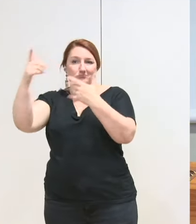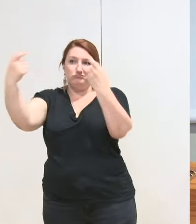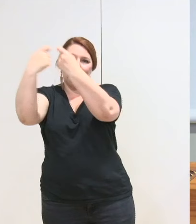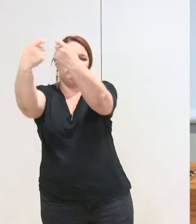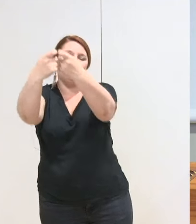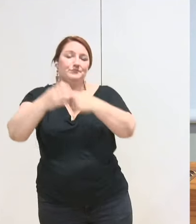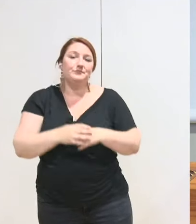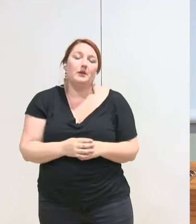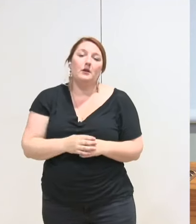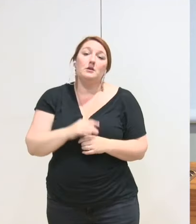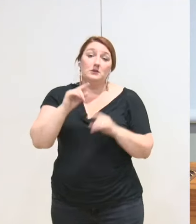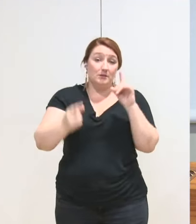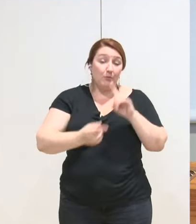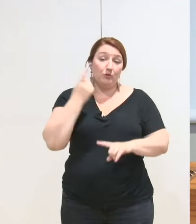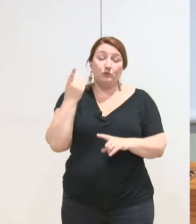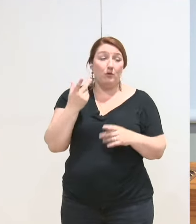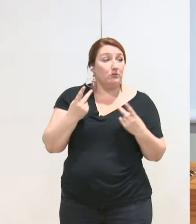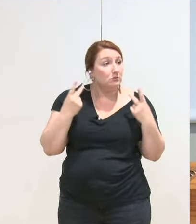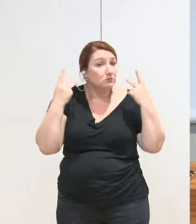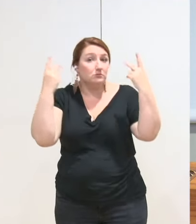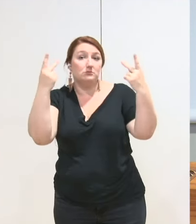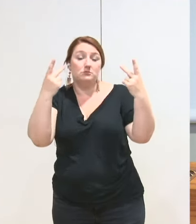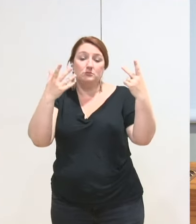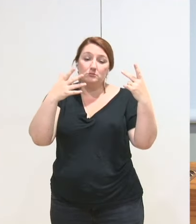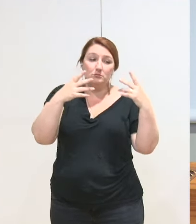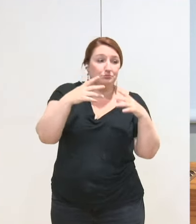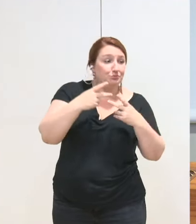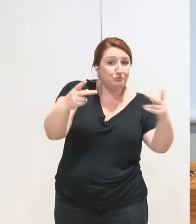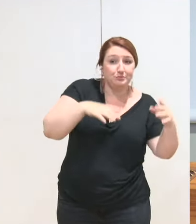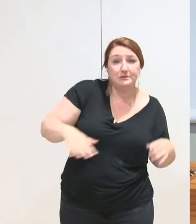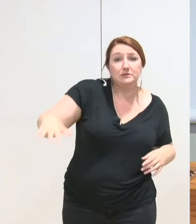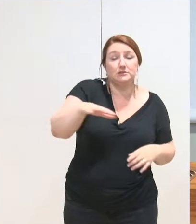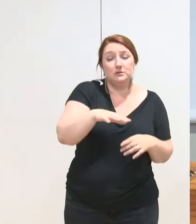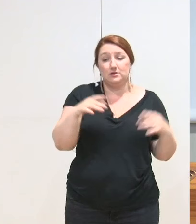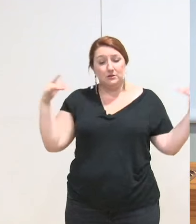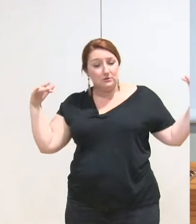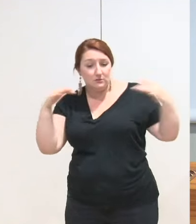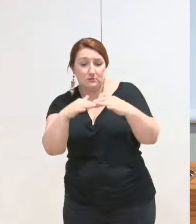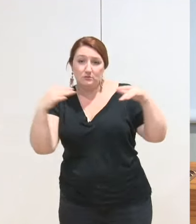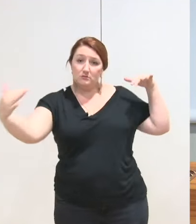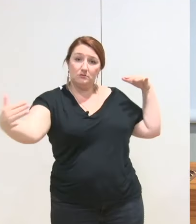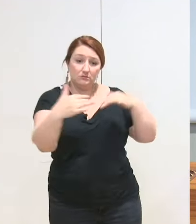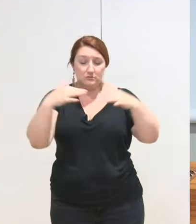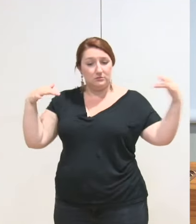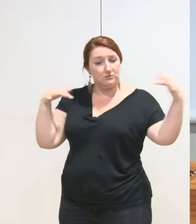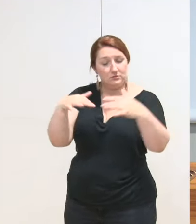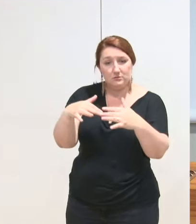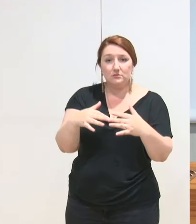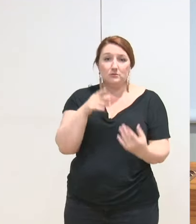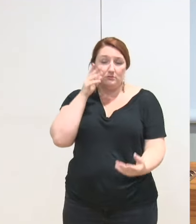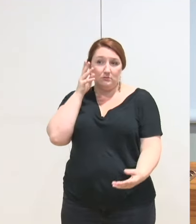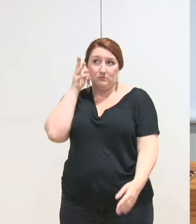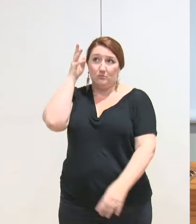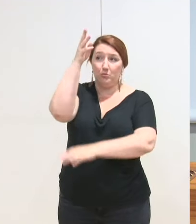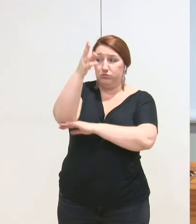et relayer et répondre aux besoins réinvestir l'espace public tel est plus généralement l'orientation que nous poursuivons